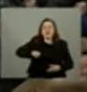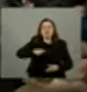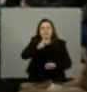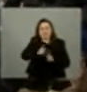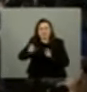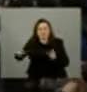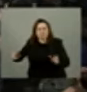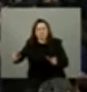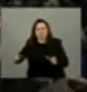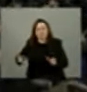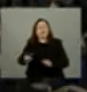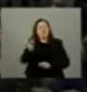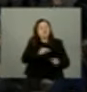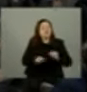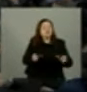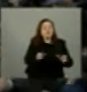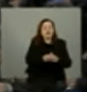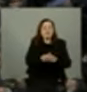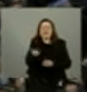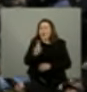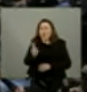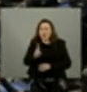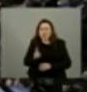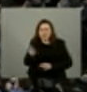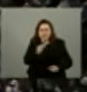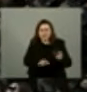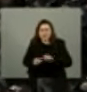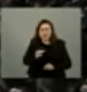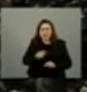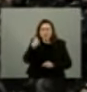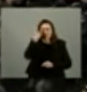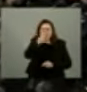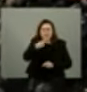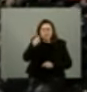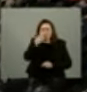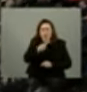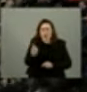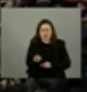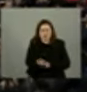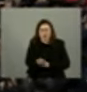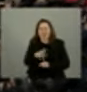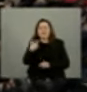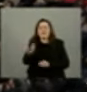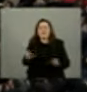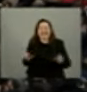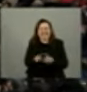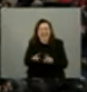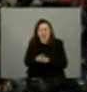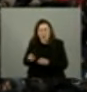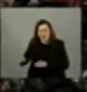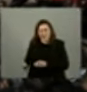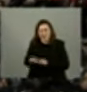Ναι, να υπενθυμίσω ότι πριν την παρέμβαση Τσίπρα ο ΣΥΡΙΖΑ βρισκόταν σε